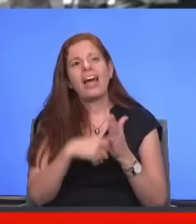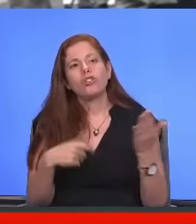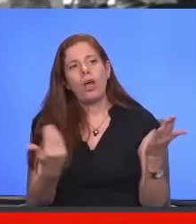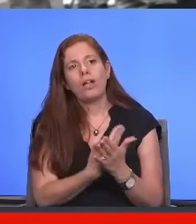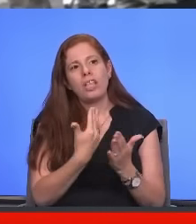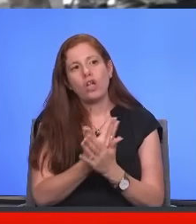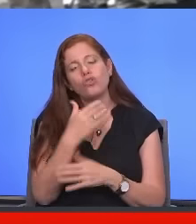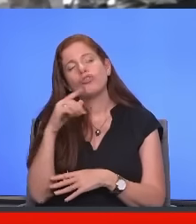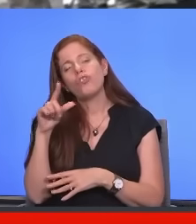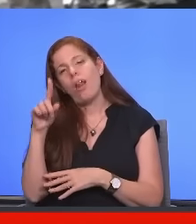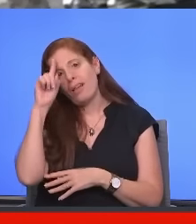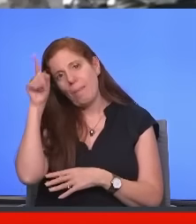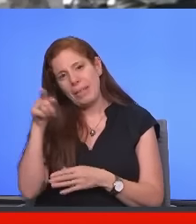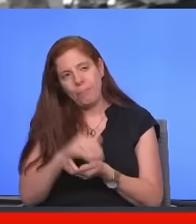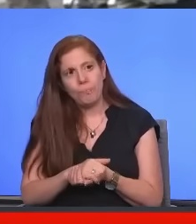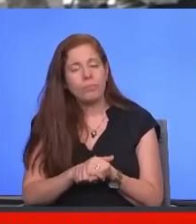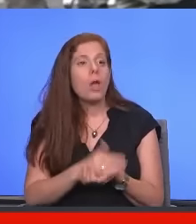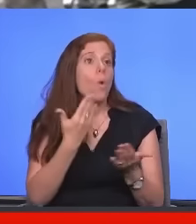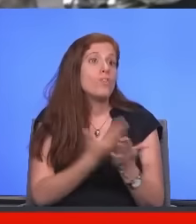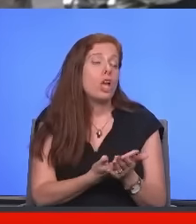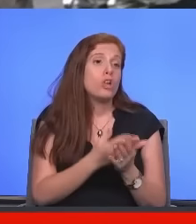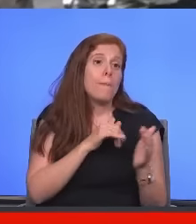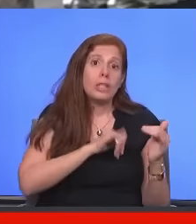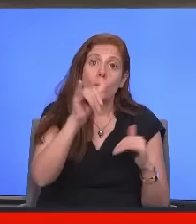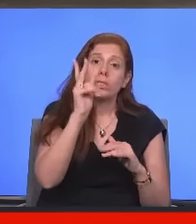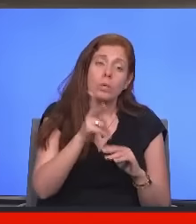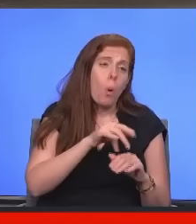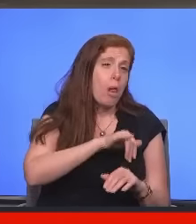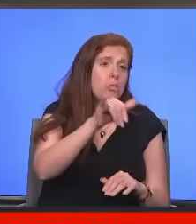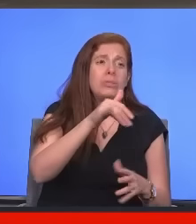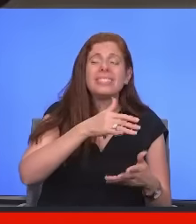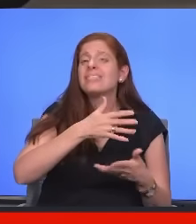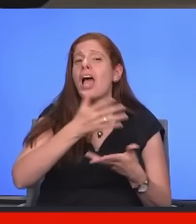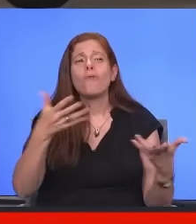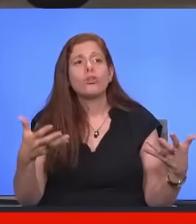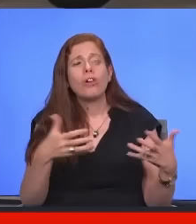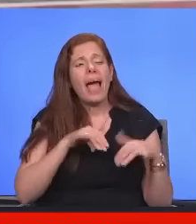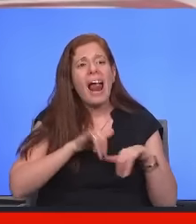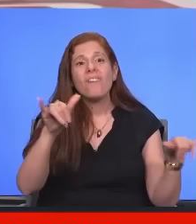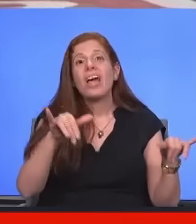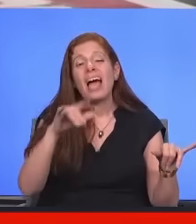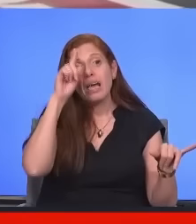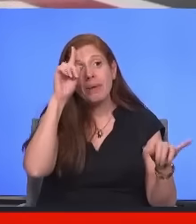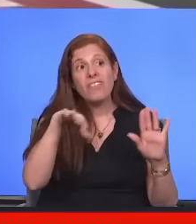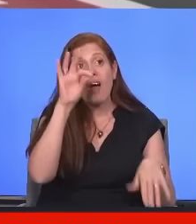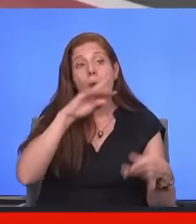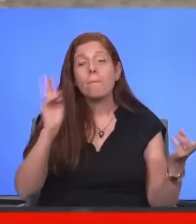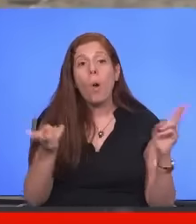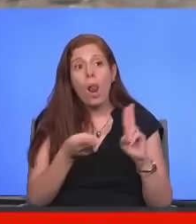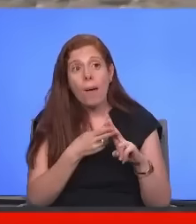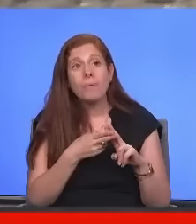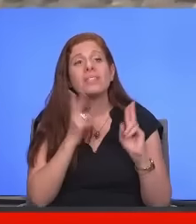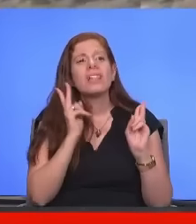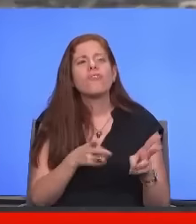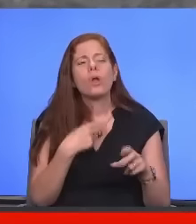העובדה שהמטוס הזה יוכל לטוס איפה שרק חיל האוויר הגרמני יבחר ברחבי העולם, תאפשר לו לעשות משימות,